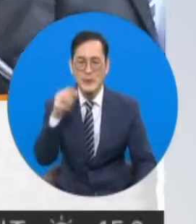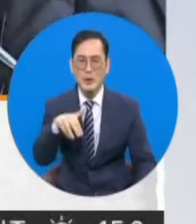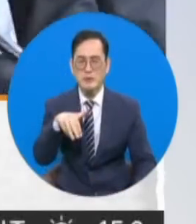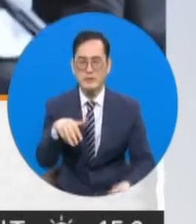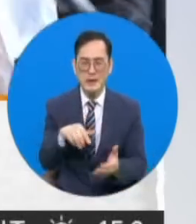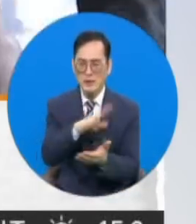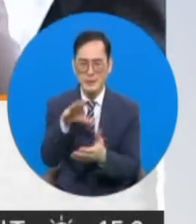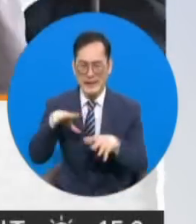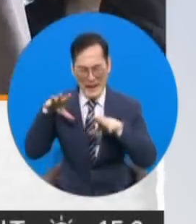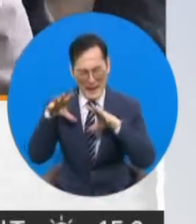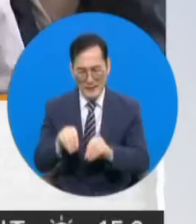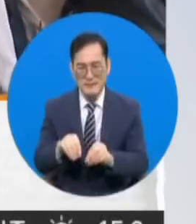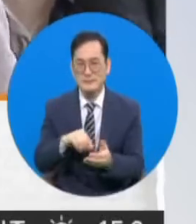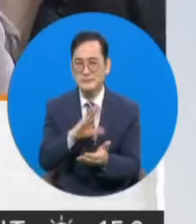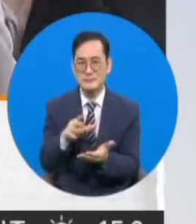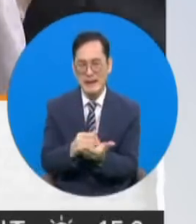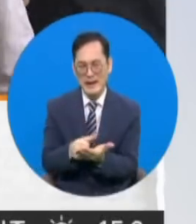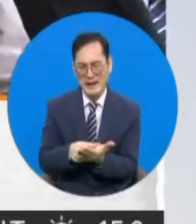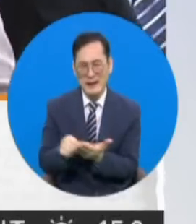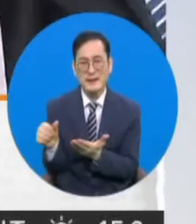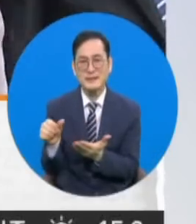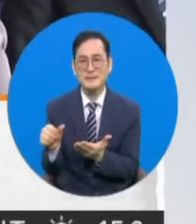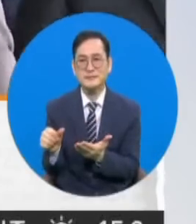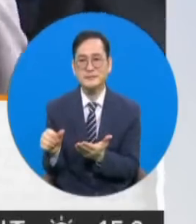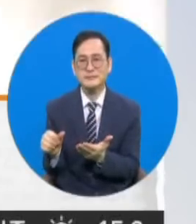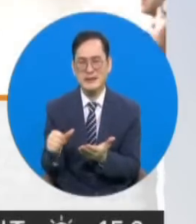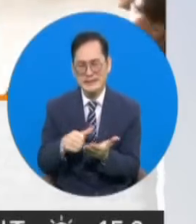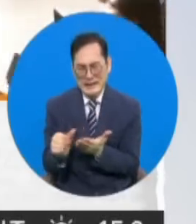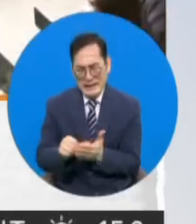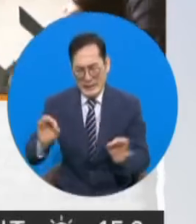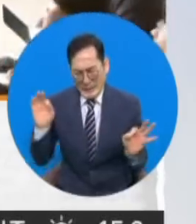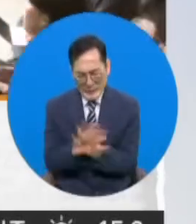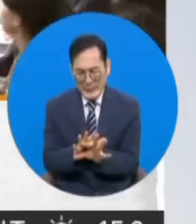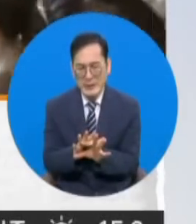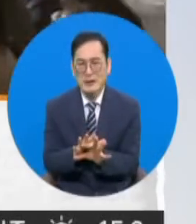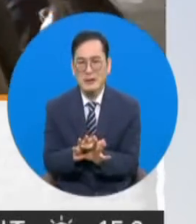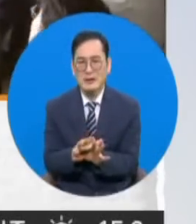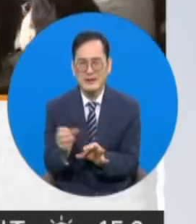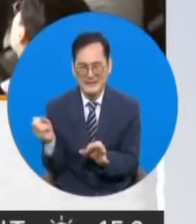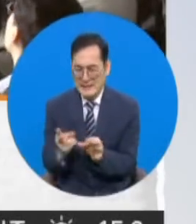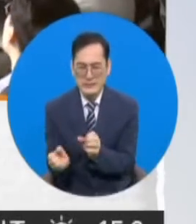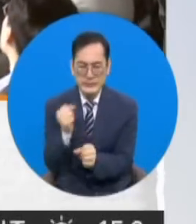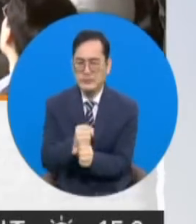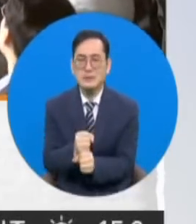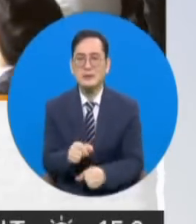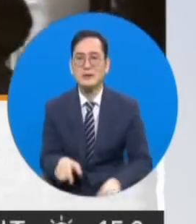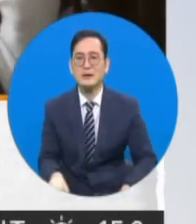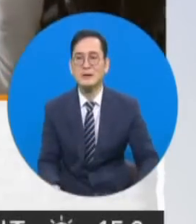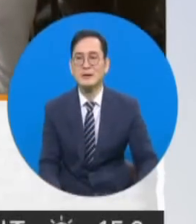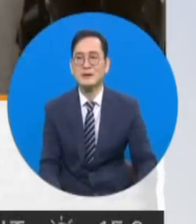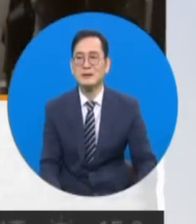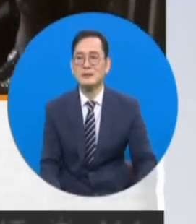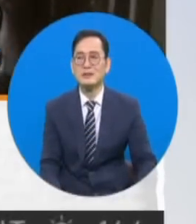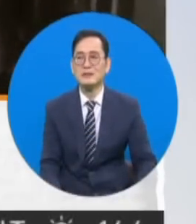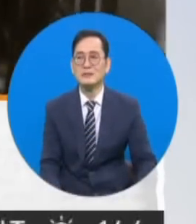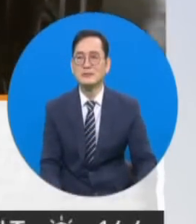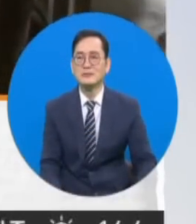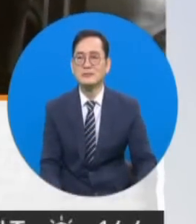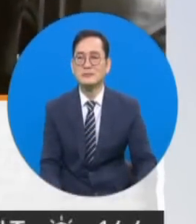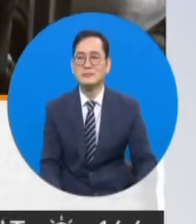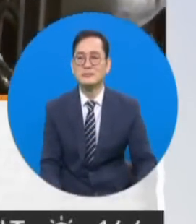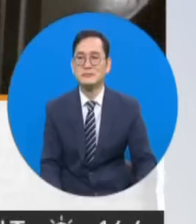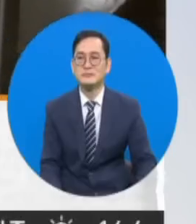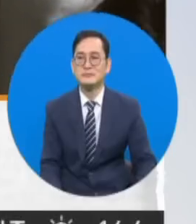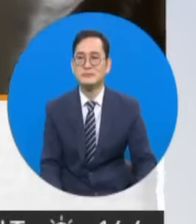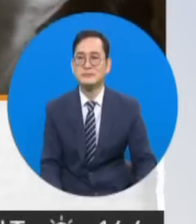사람들이 좀 이것도 약간 블랙코미디 같은 거죠 그렇게 자신만만하게 나는 어떤 것도 잘못이 없다라면서